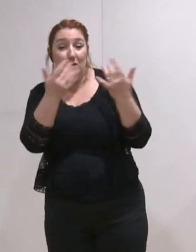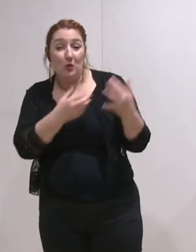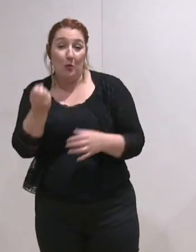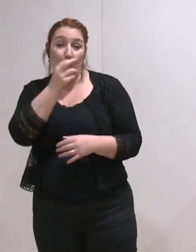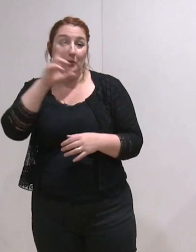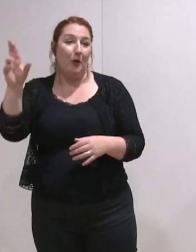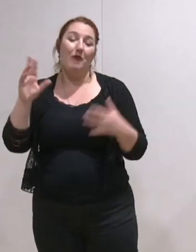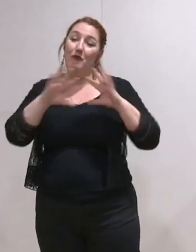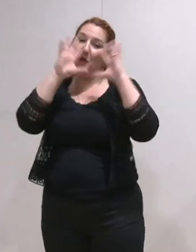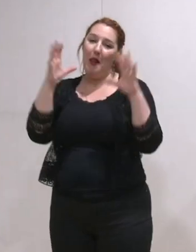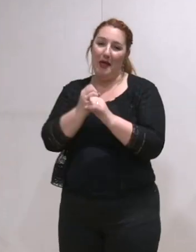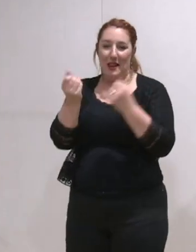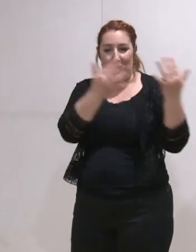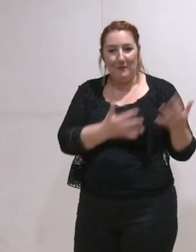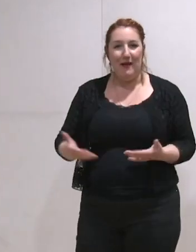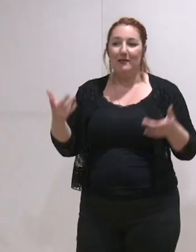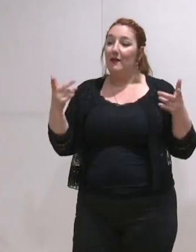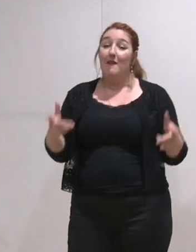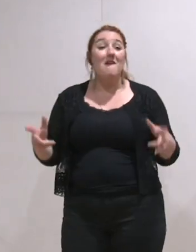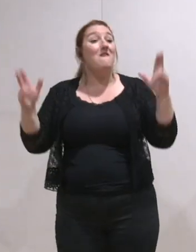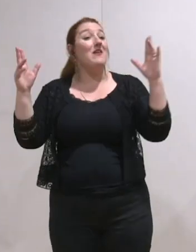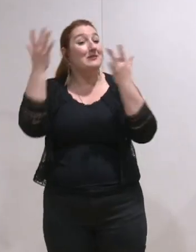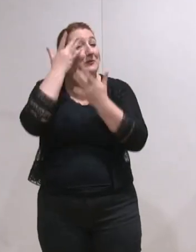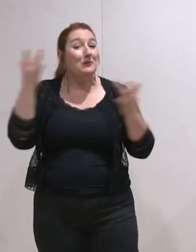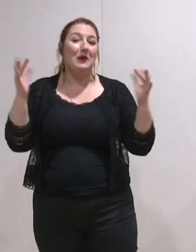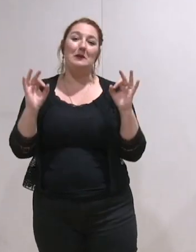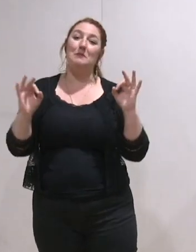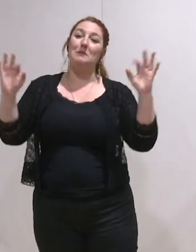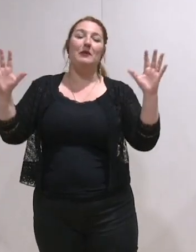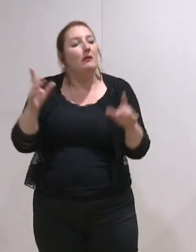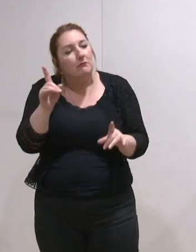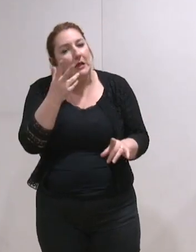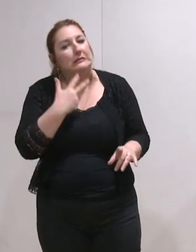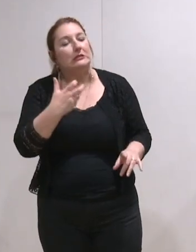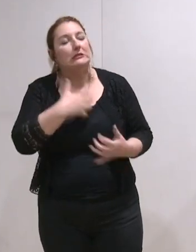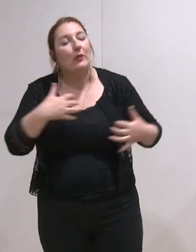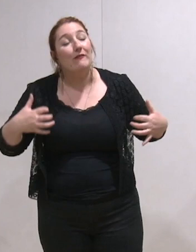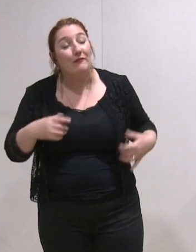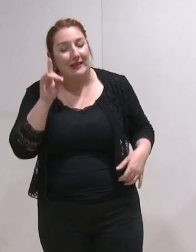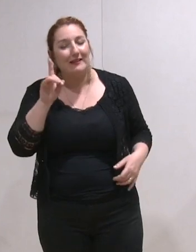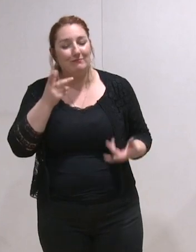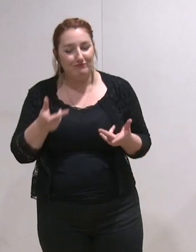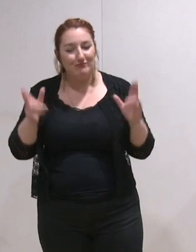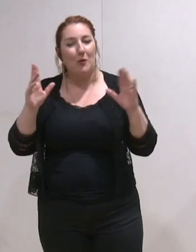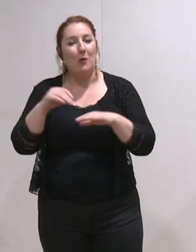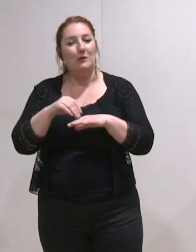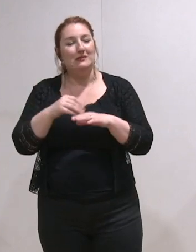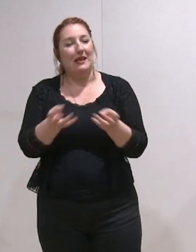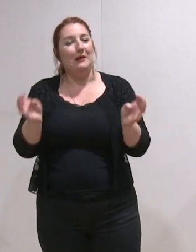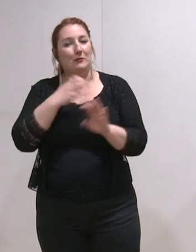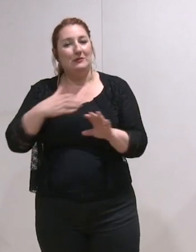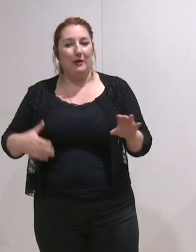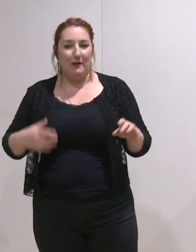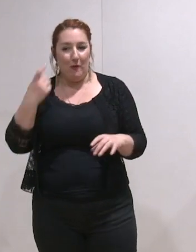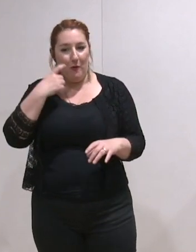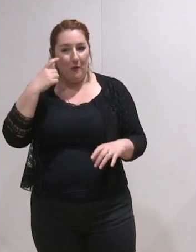culturelle du consunicipal du conseil municipal je vous remercie et scientifique on voit que les les modèles mathématiques parfois